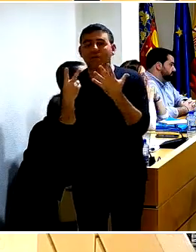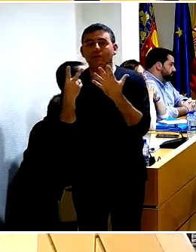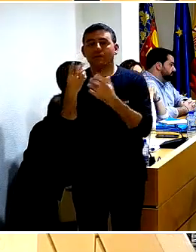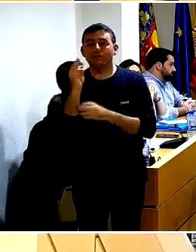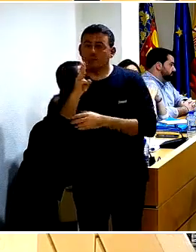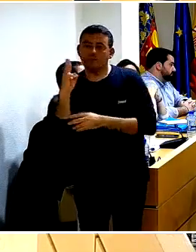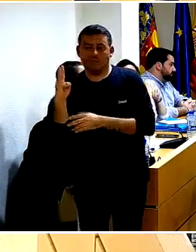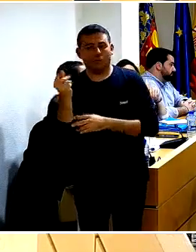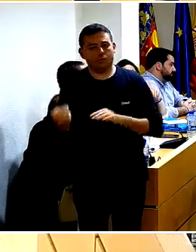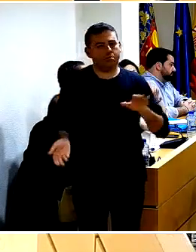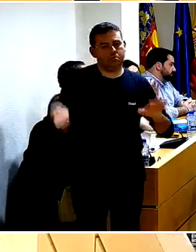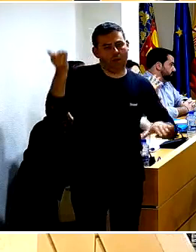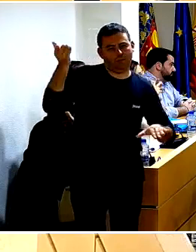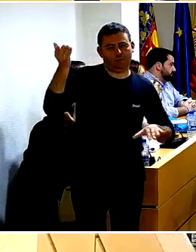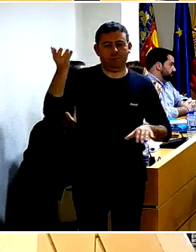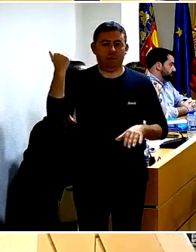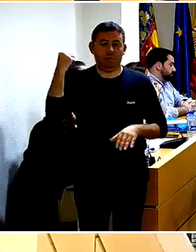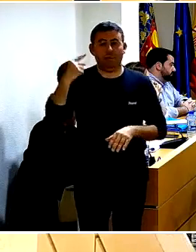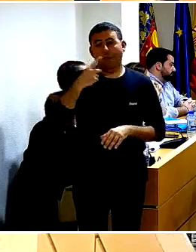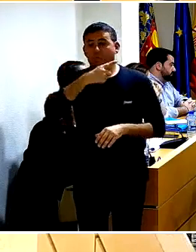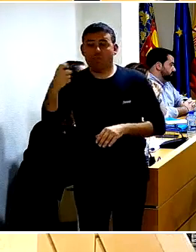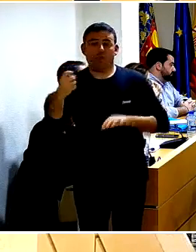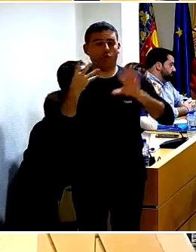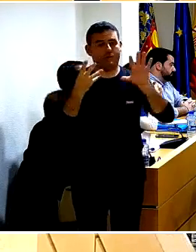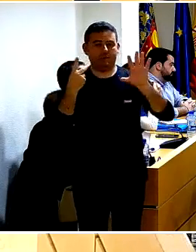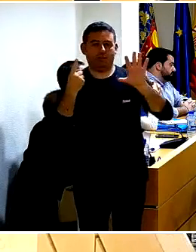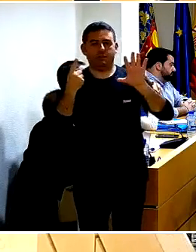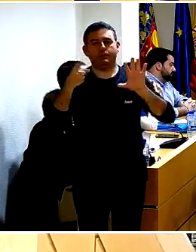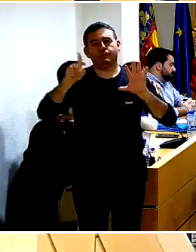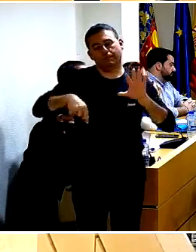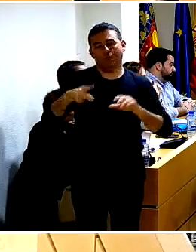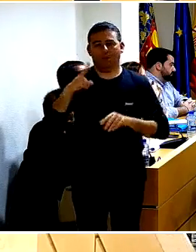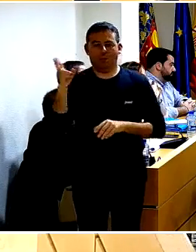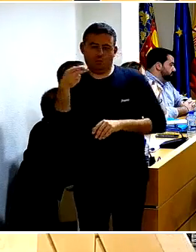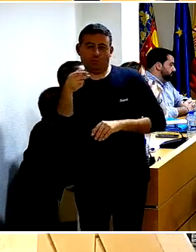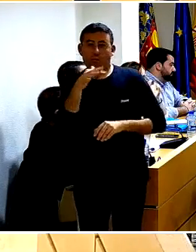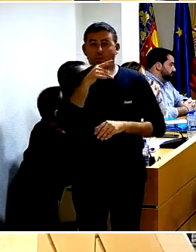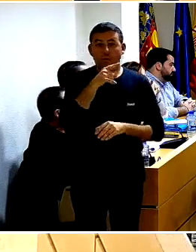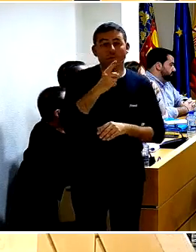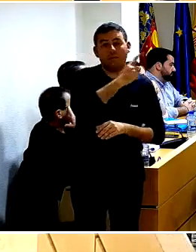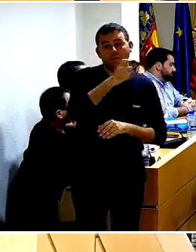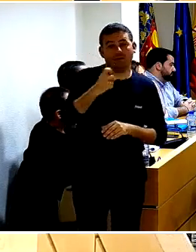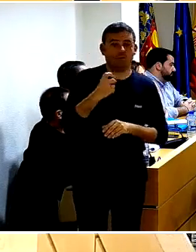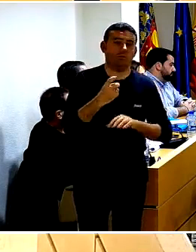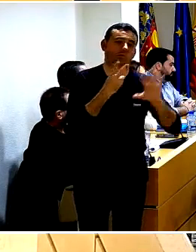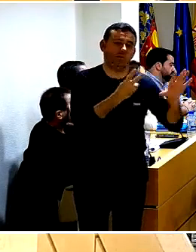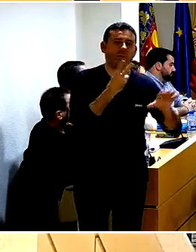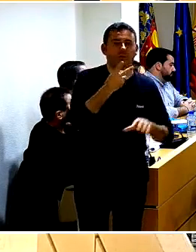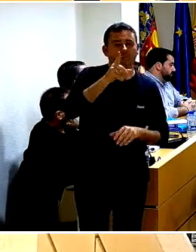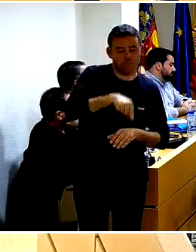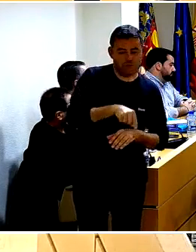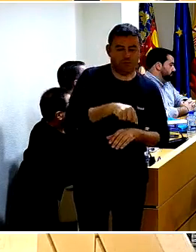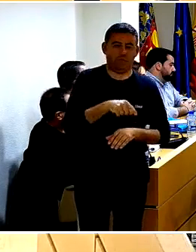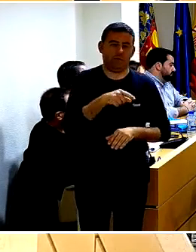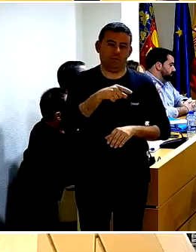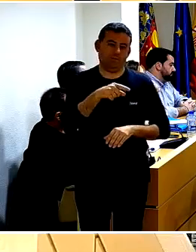import total anual de 196.000 euros i ara són de 172.000 amb un major nombre